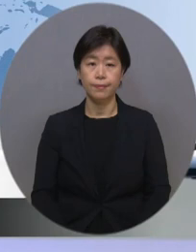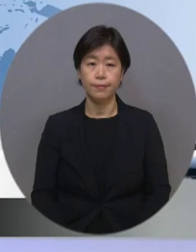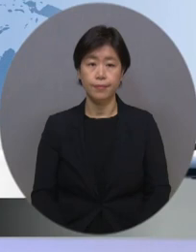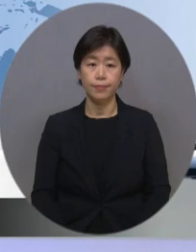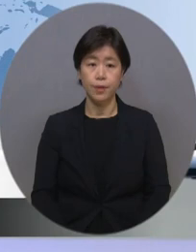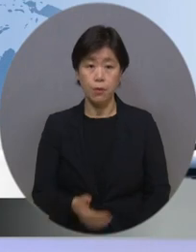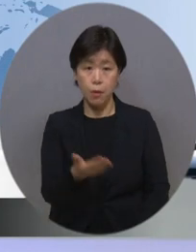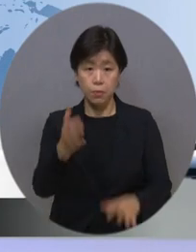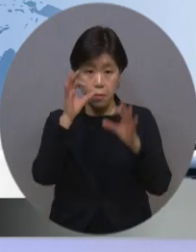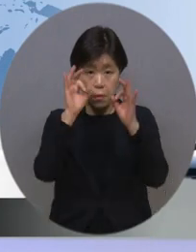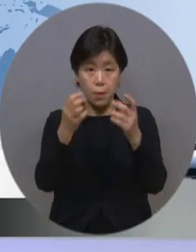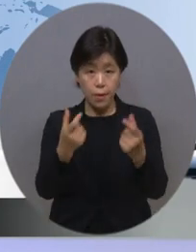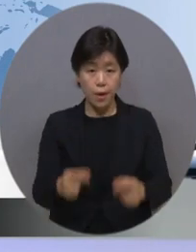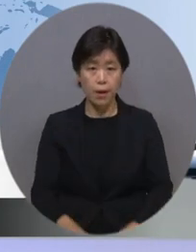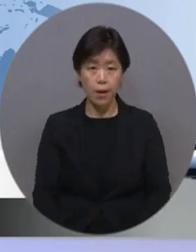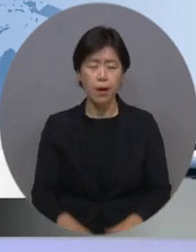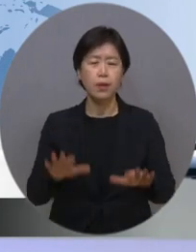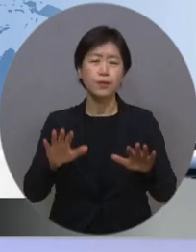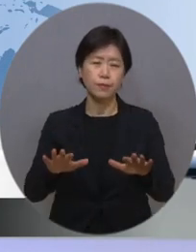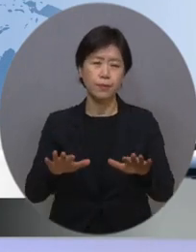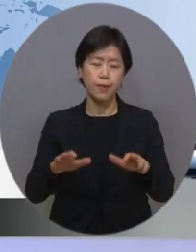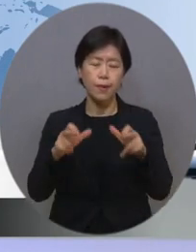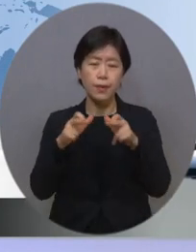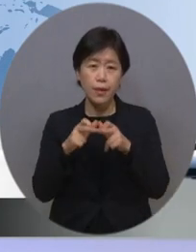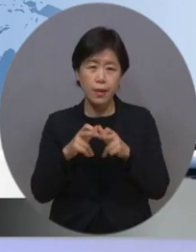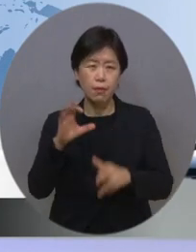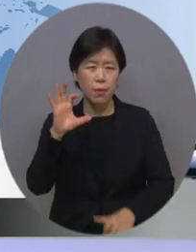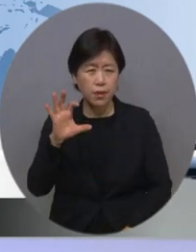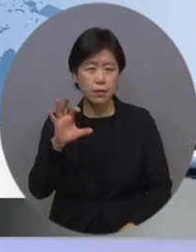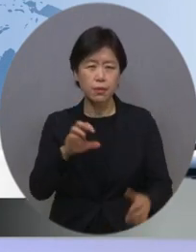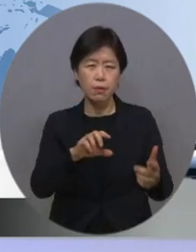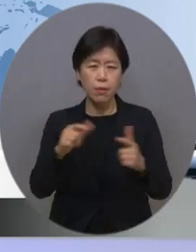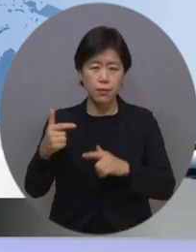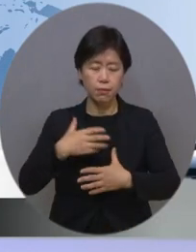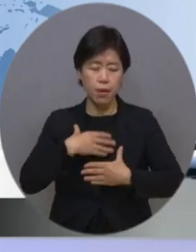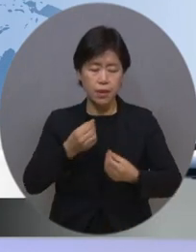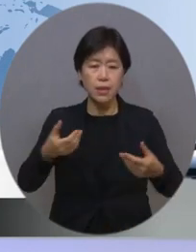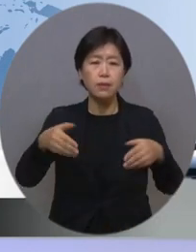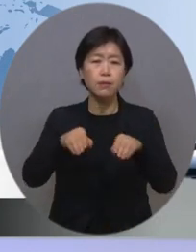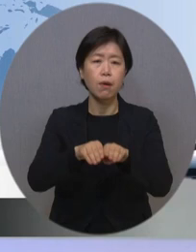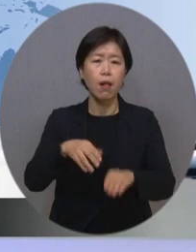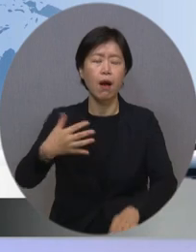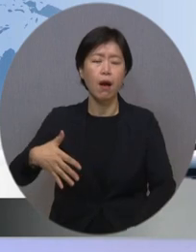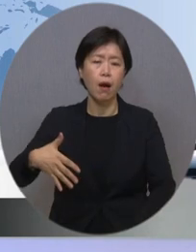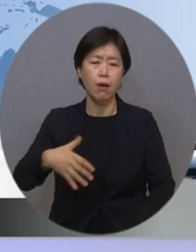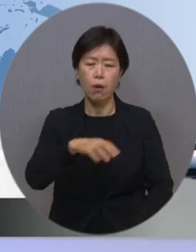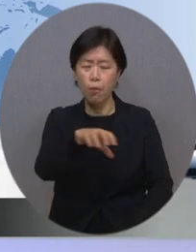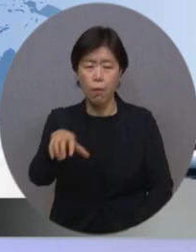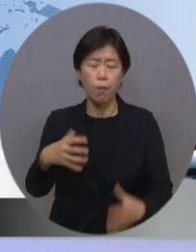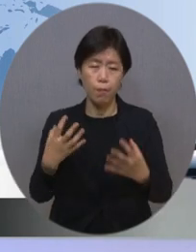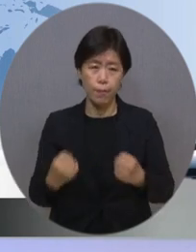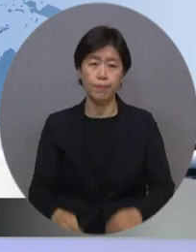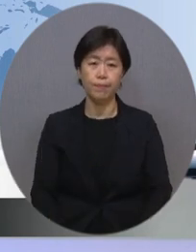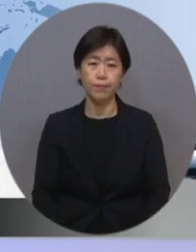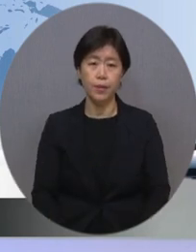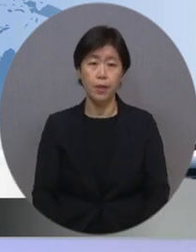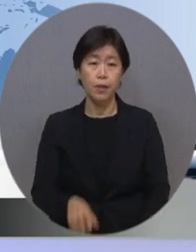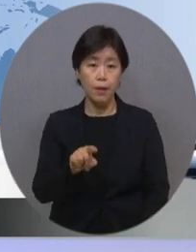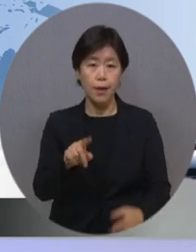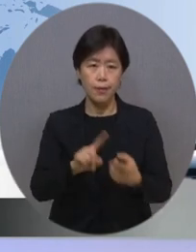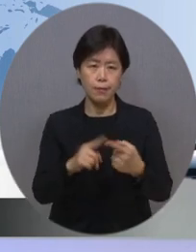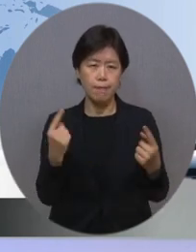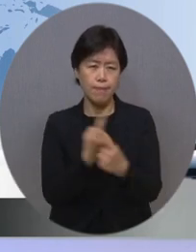앞서 들은 바와 같이 아직도 장애인 화장실 등 정당한 편의가 마련되지 않은 곳들이 있습니다. 이에 대해